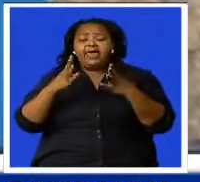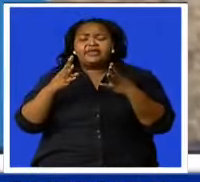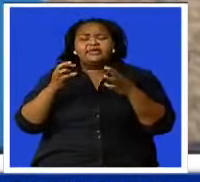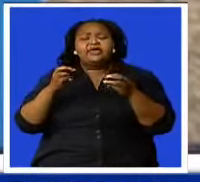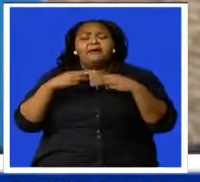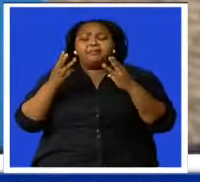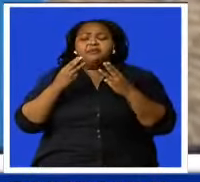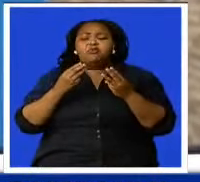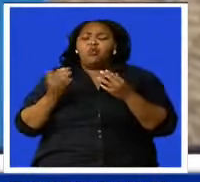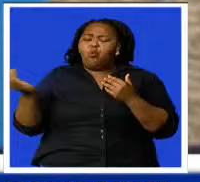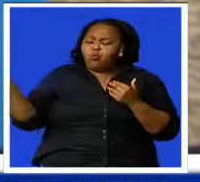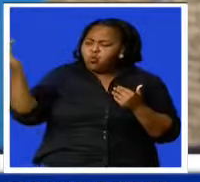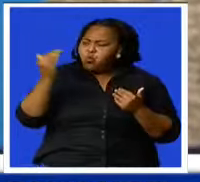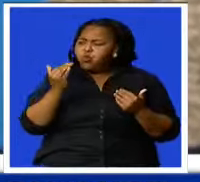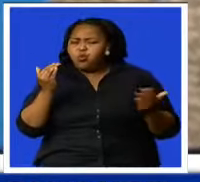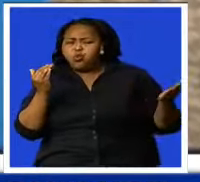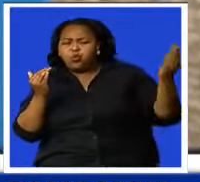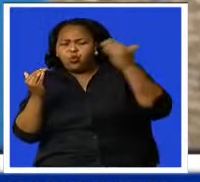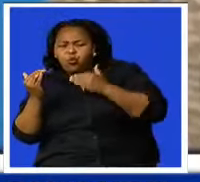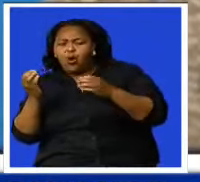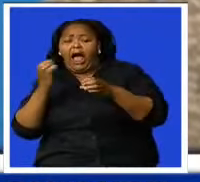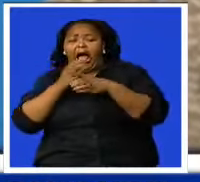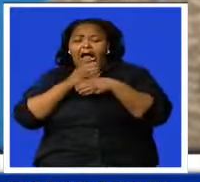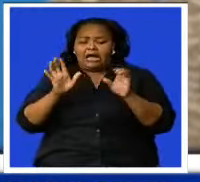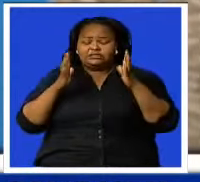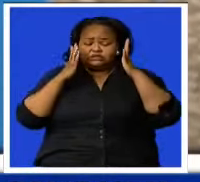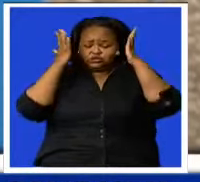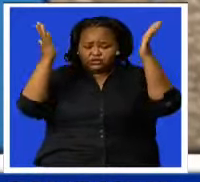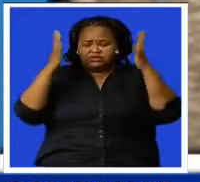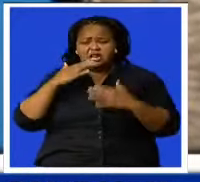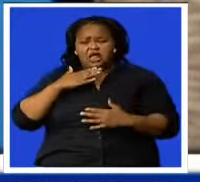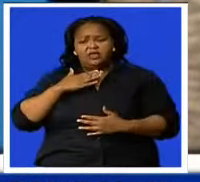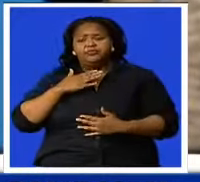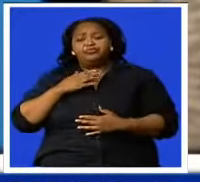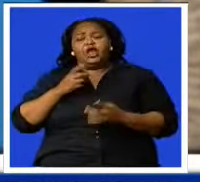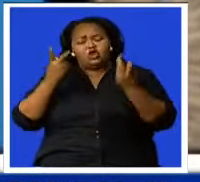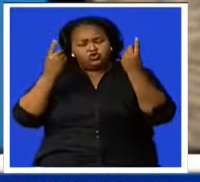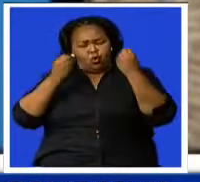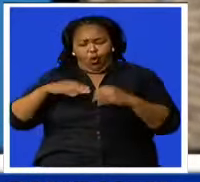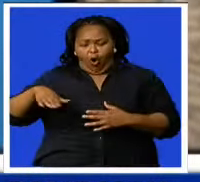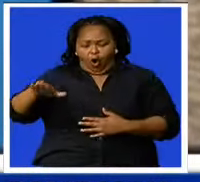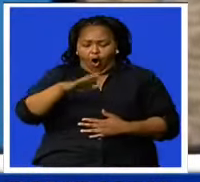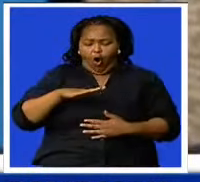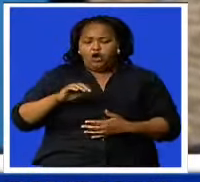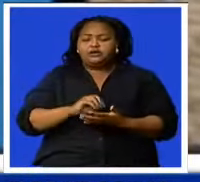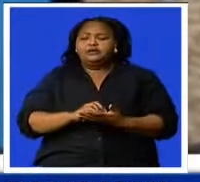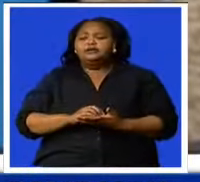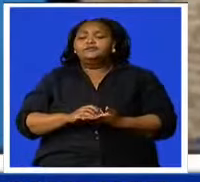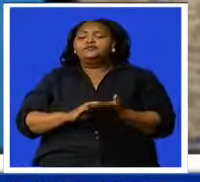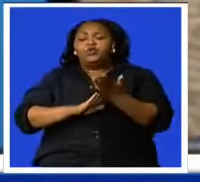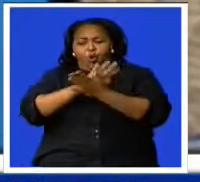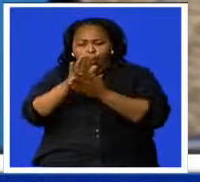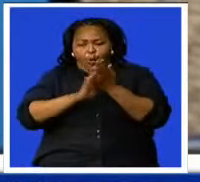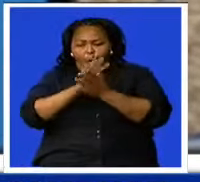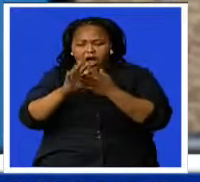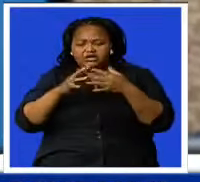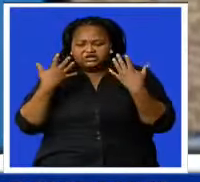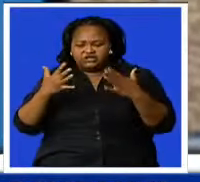emi-17. Siyagcizelela lokokuthi kwende konke ugeza tandla ugcoka sifonyo sakho finze